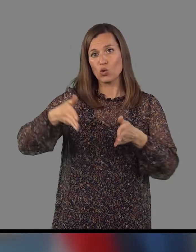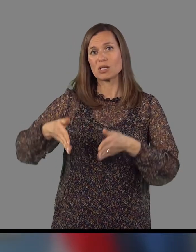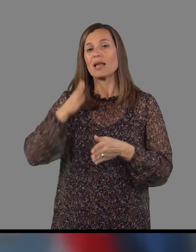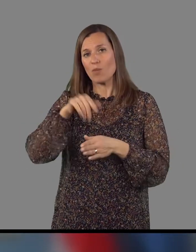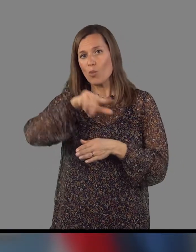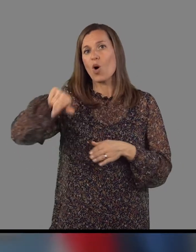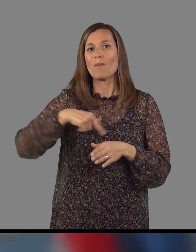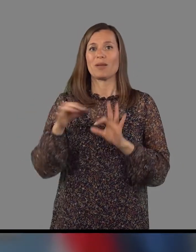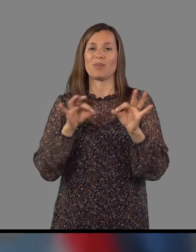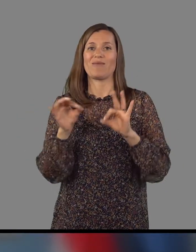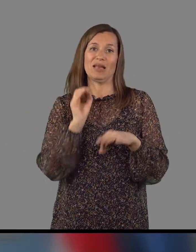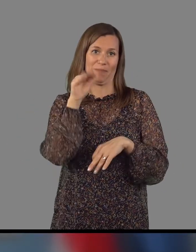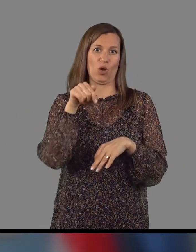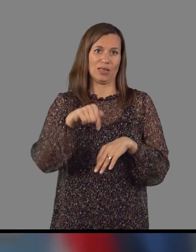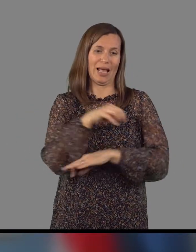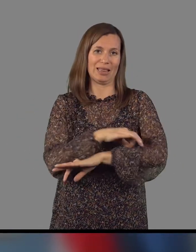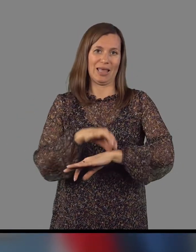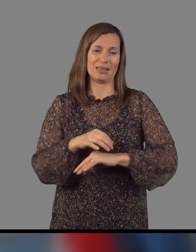bomo pripravili preko tega tedna.